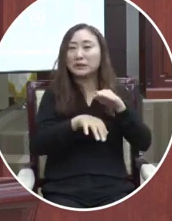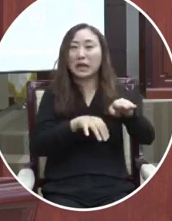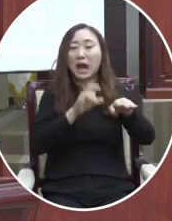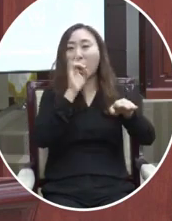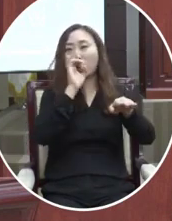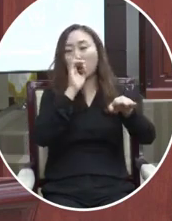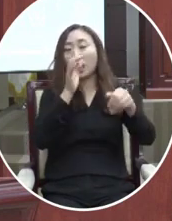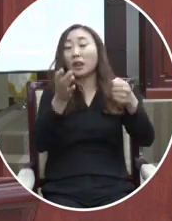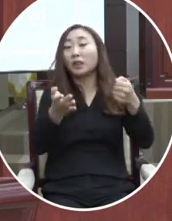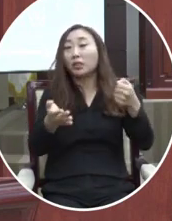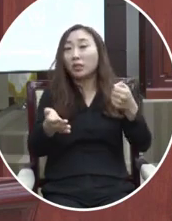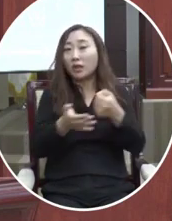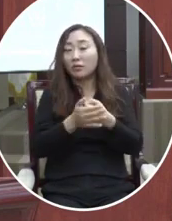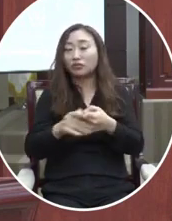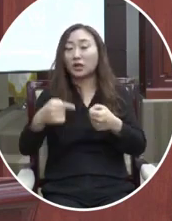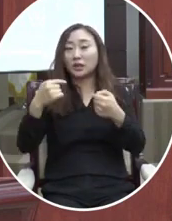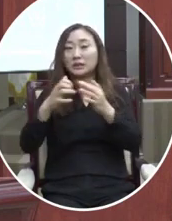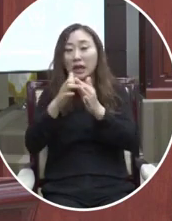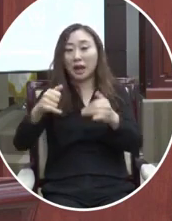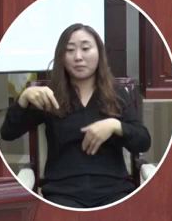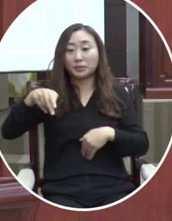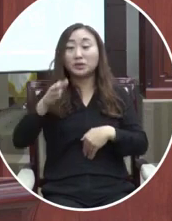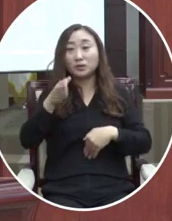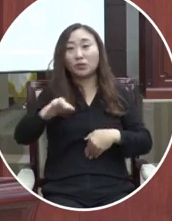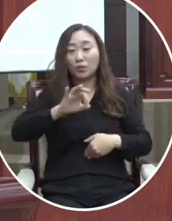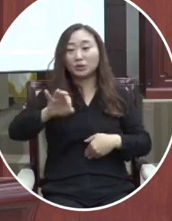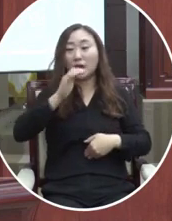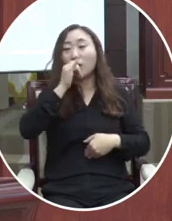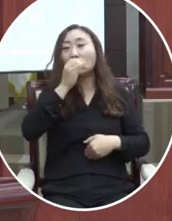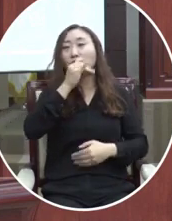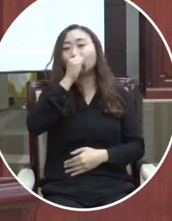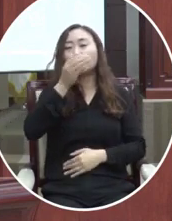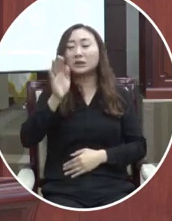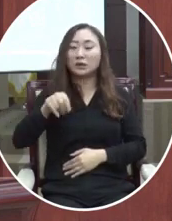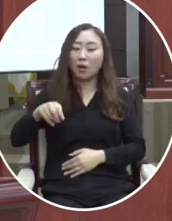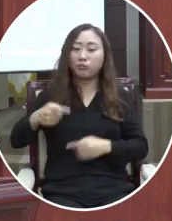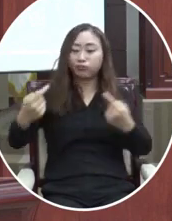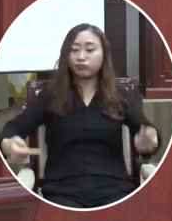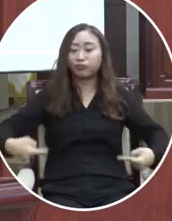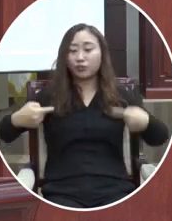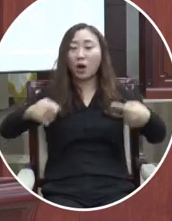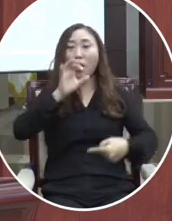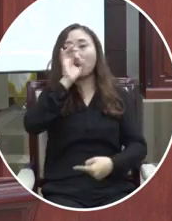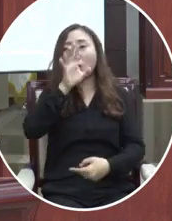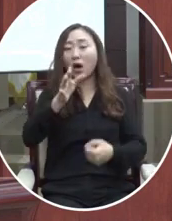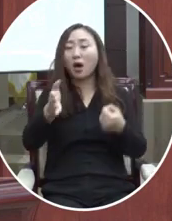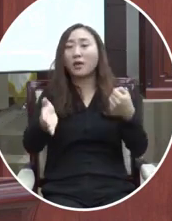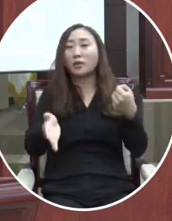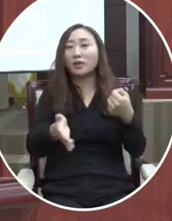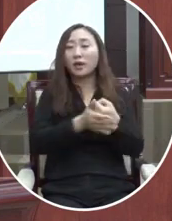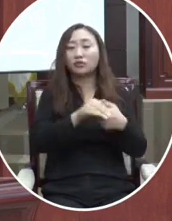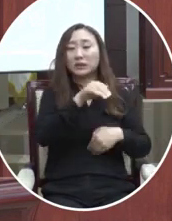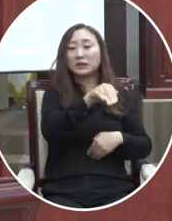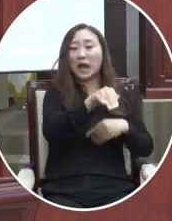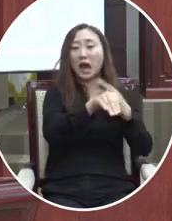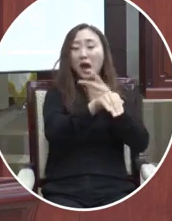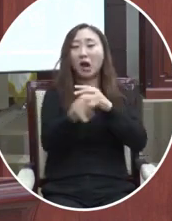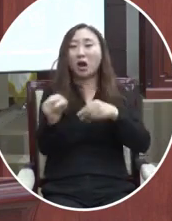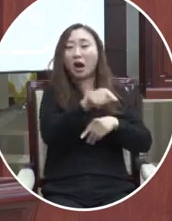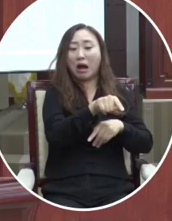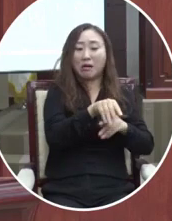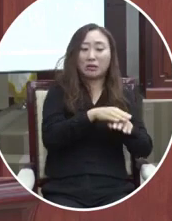인도로 다닐 수 있음에도 불구하고 인도가 좁아서 통행이 힘들어 차도로 다니는